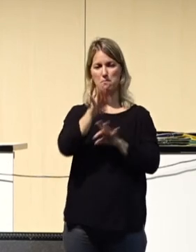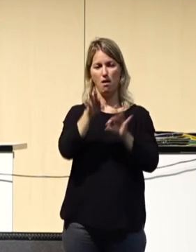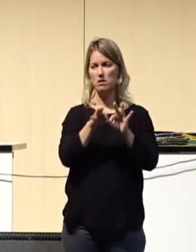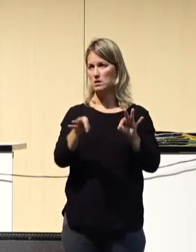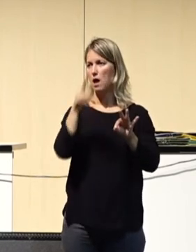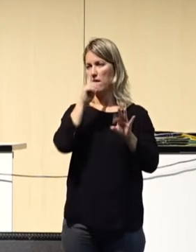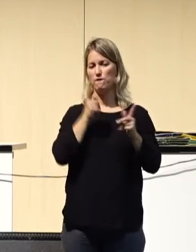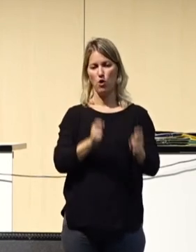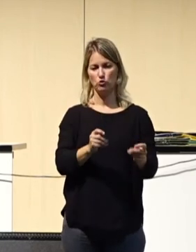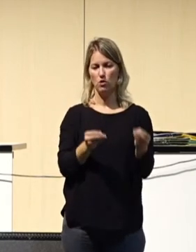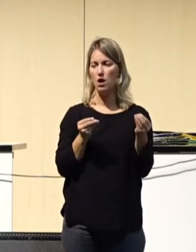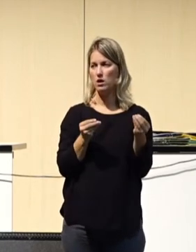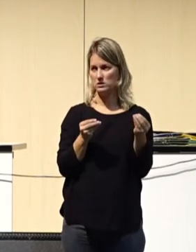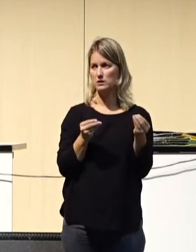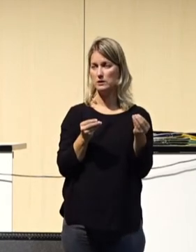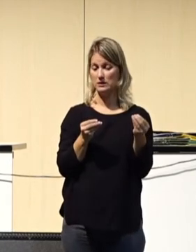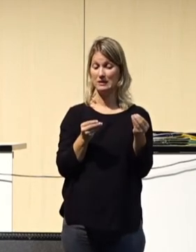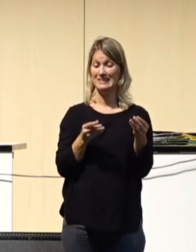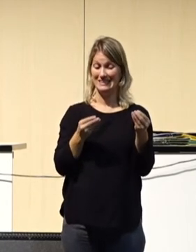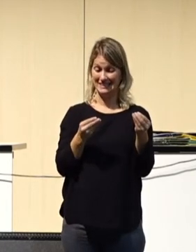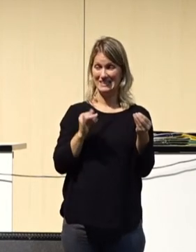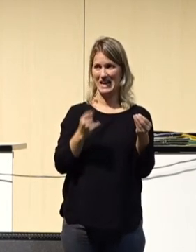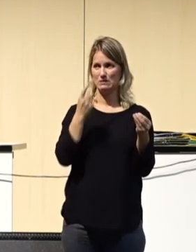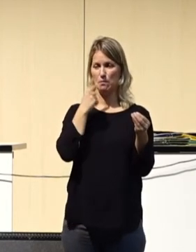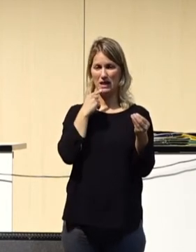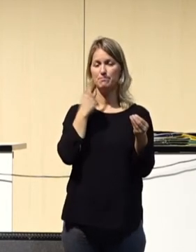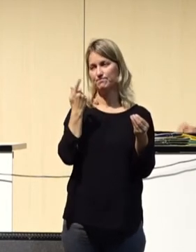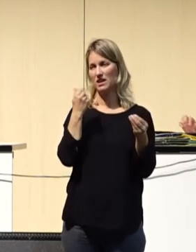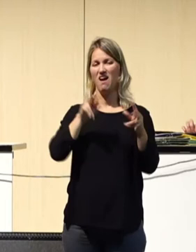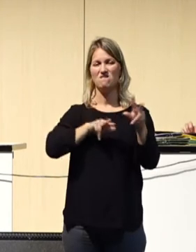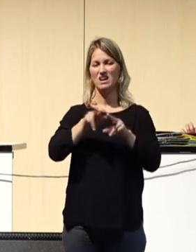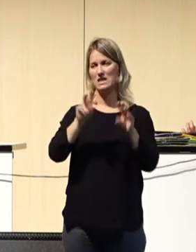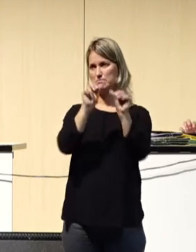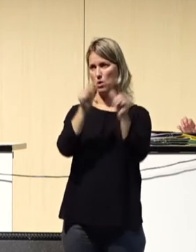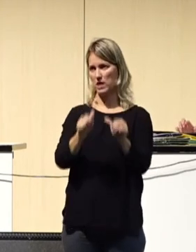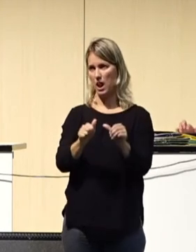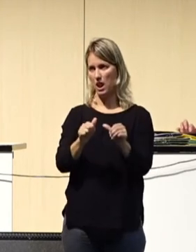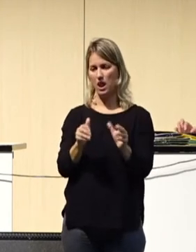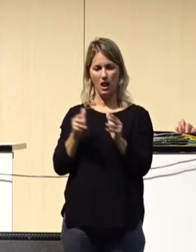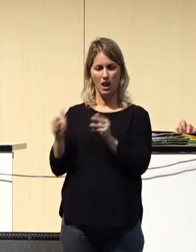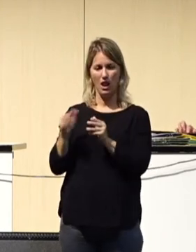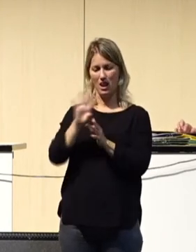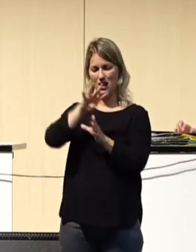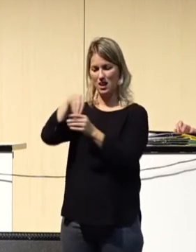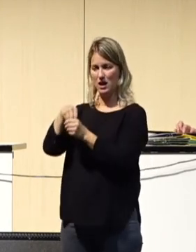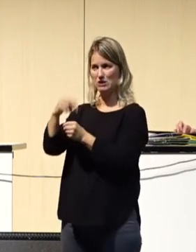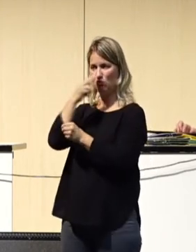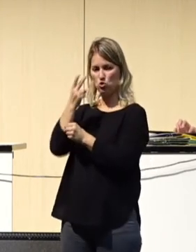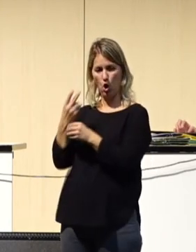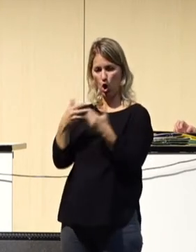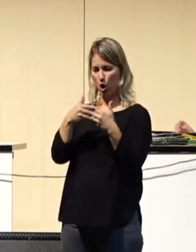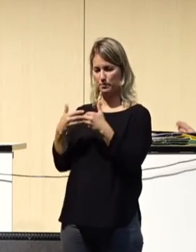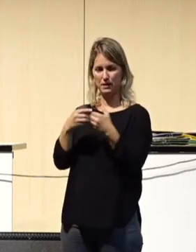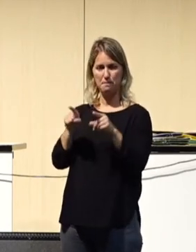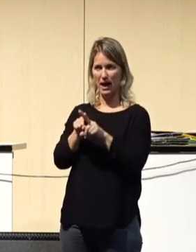Diese schicken wir gerade durch unser Verkehrsmodell, was wir im Hintergrund mal laufen haben, um diese Maßnahmenvorschläge und ihren Auswirkungen zu